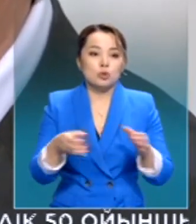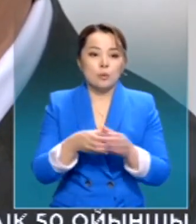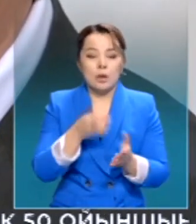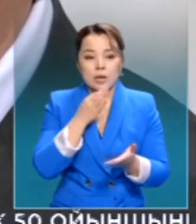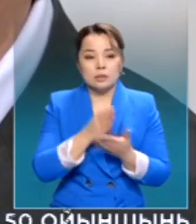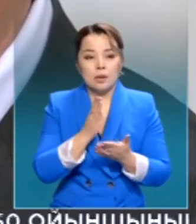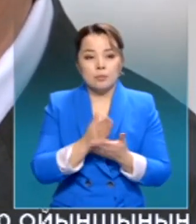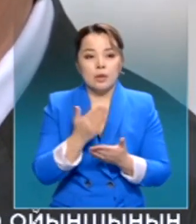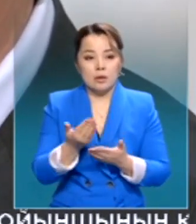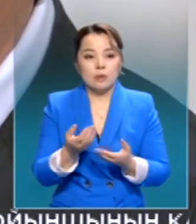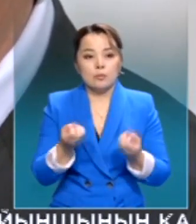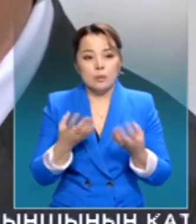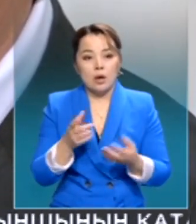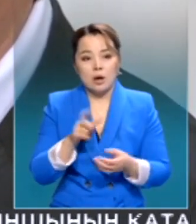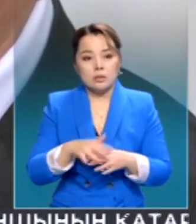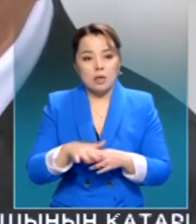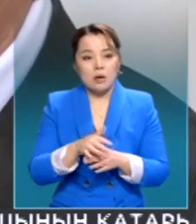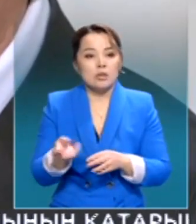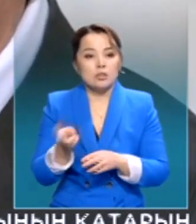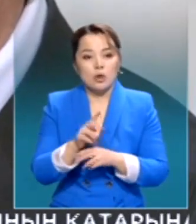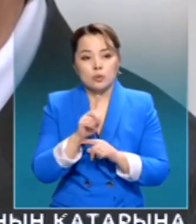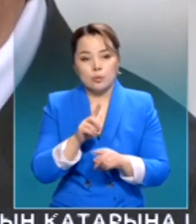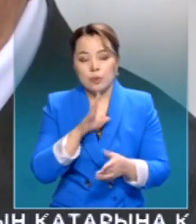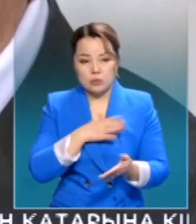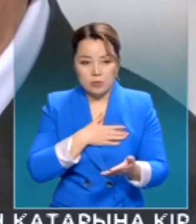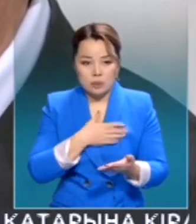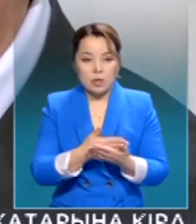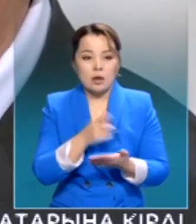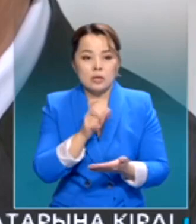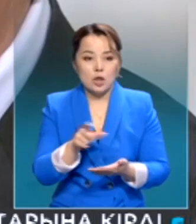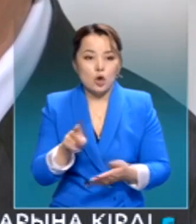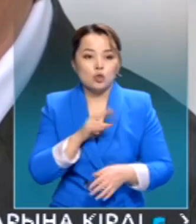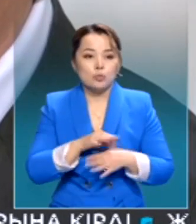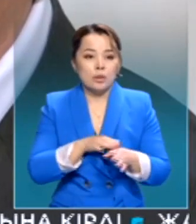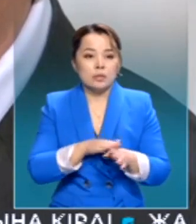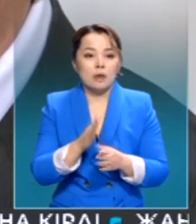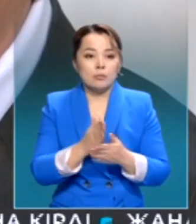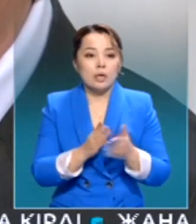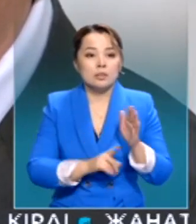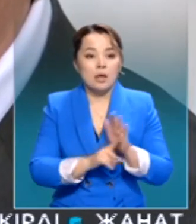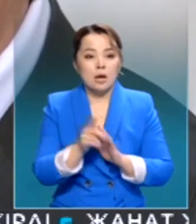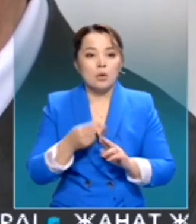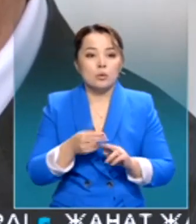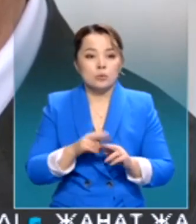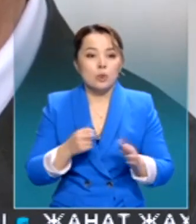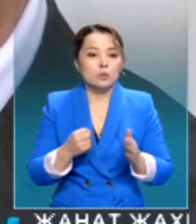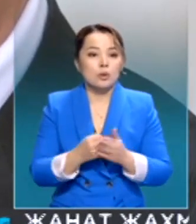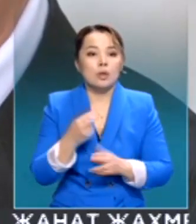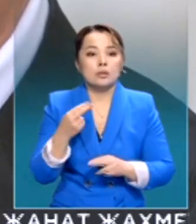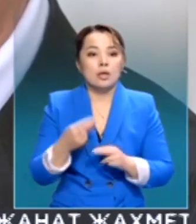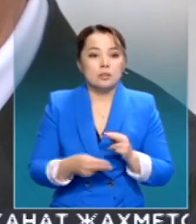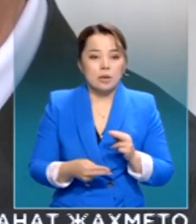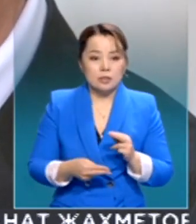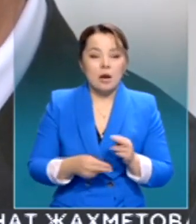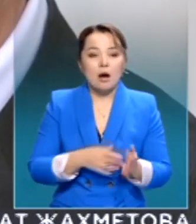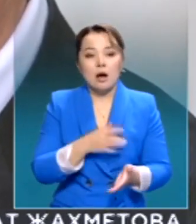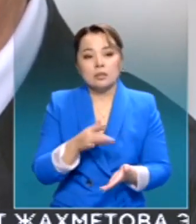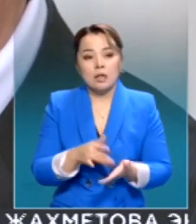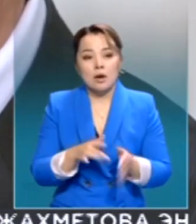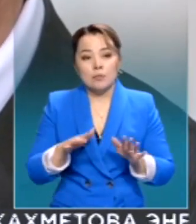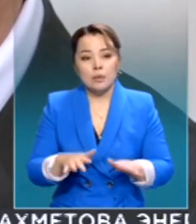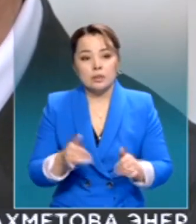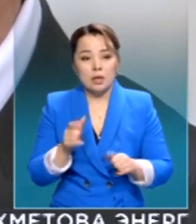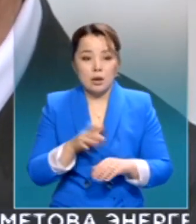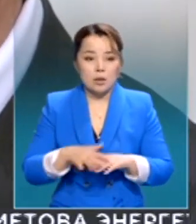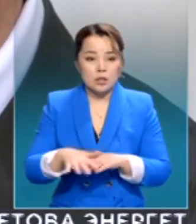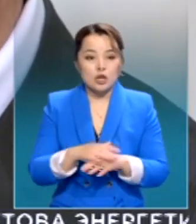бір адам бармайым деп айтқан жоқ. Бәріміз жұмысқа кірістік, сол басталғаннан аяғына дейін осылай қалаға күллі